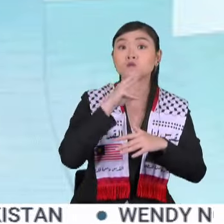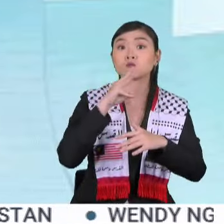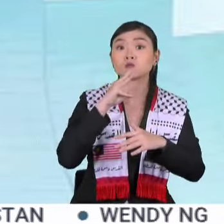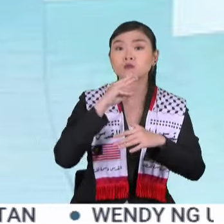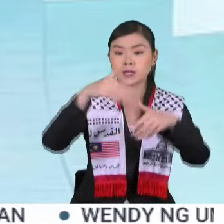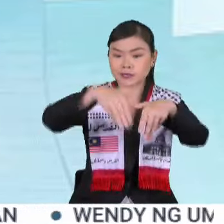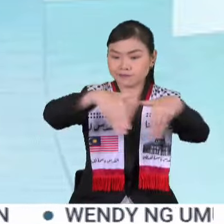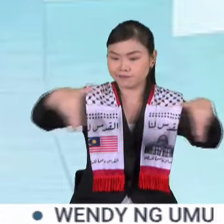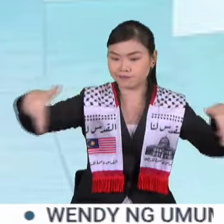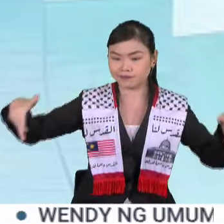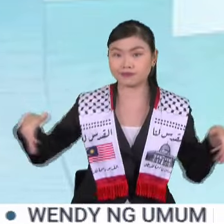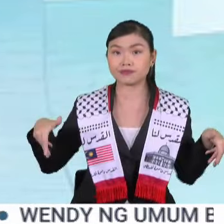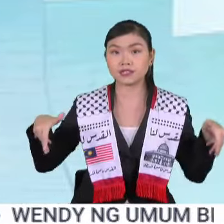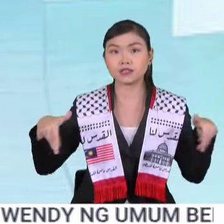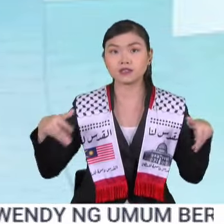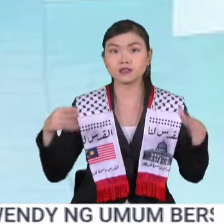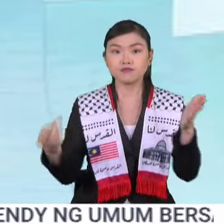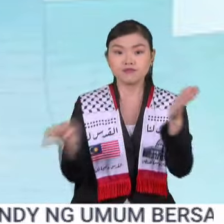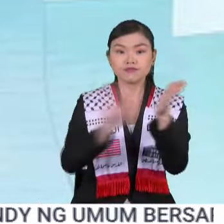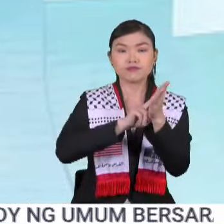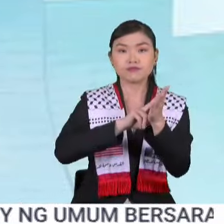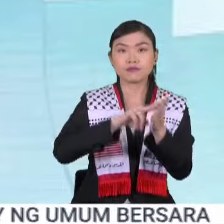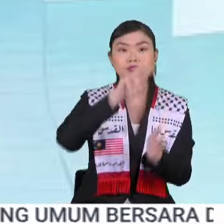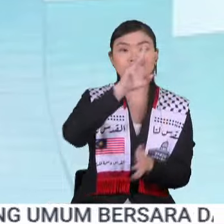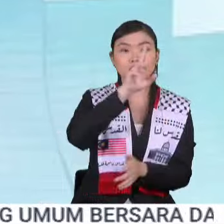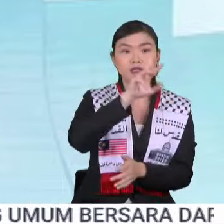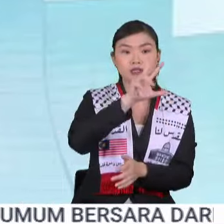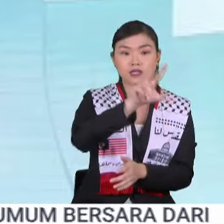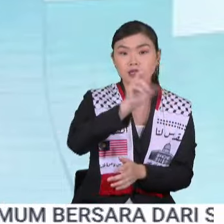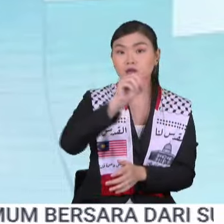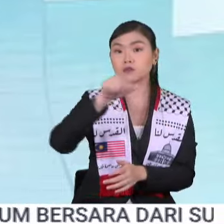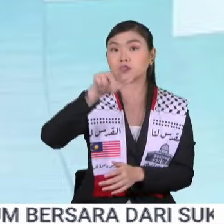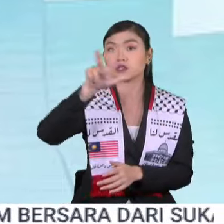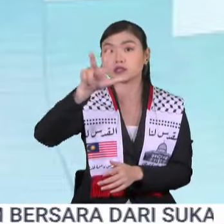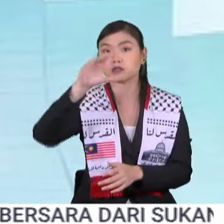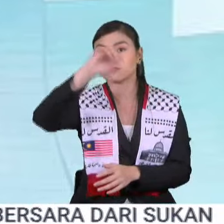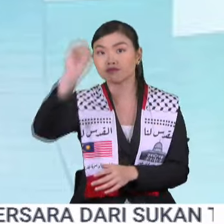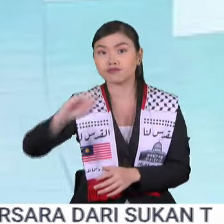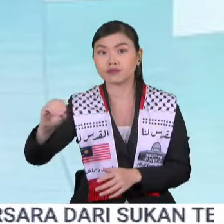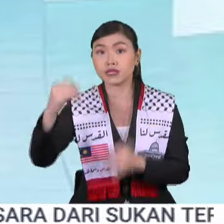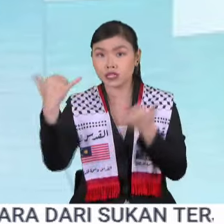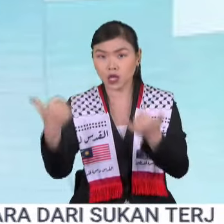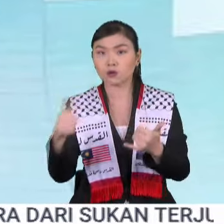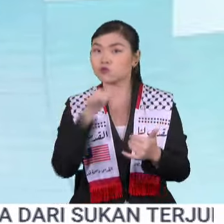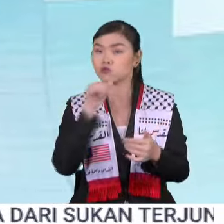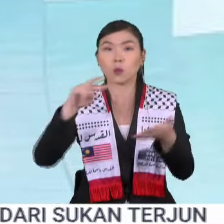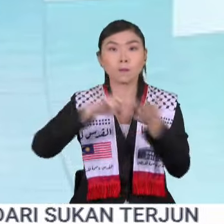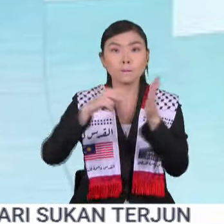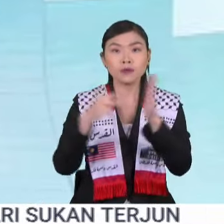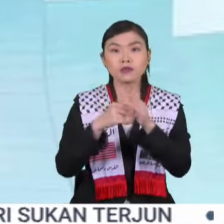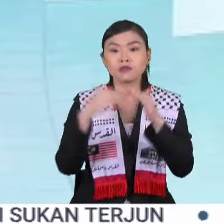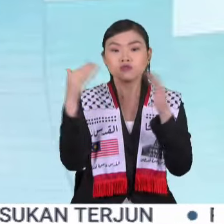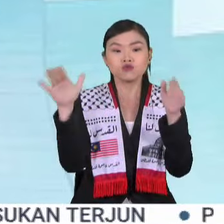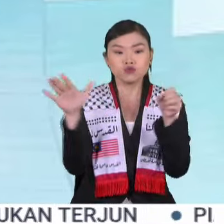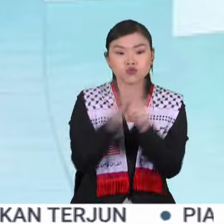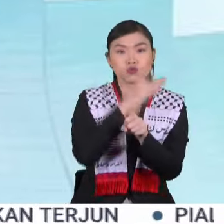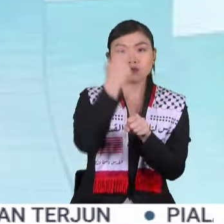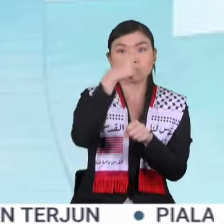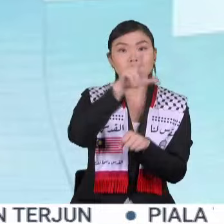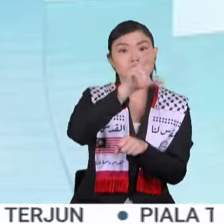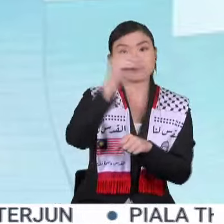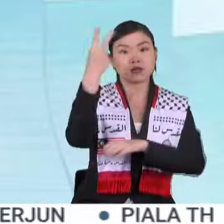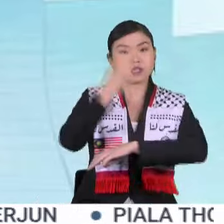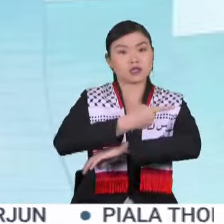eitam yang merekodkan kadar 30.3% ketika ini bukan bermaksud Ia hanya mencukupi untuk bekalan selama